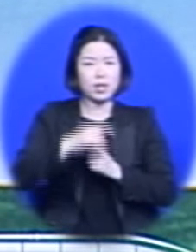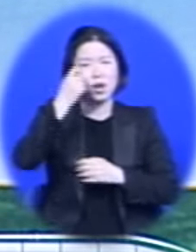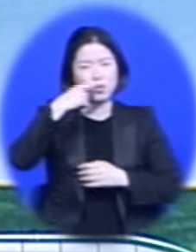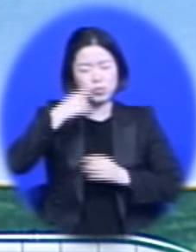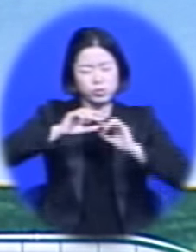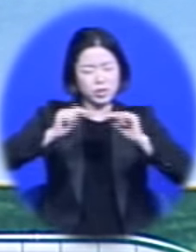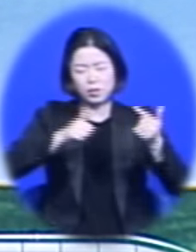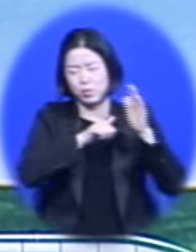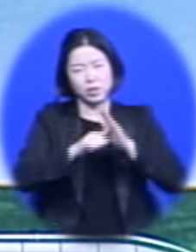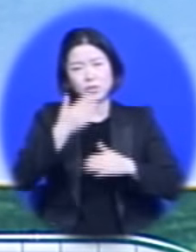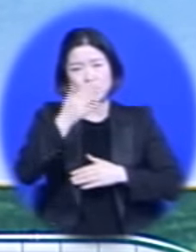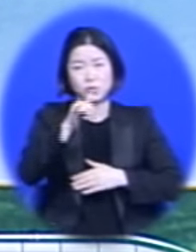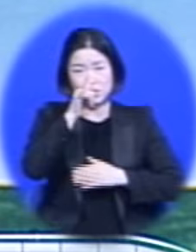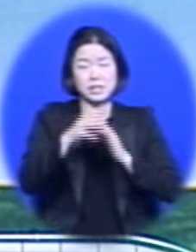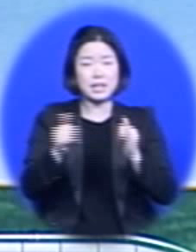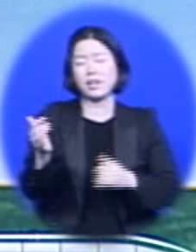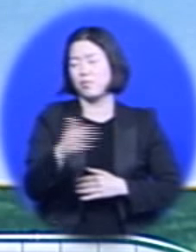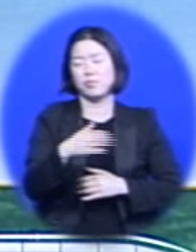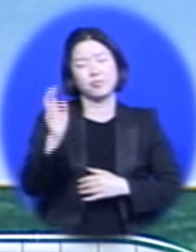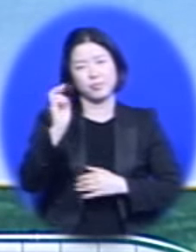울지 않고 견딜 수 있는 사람 없을 겁니다.